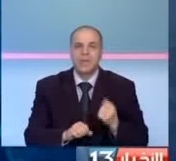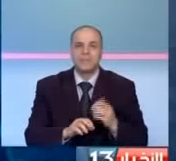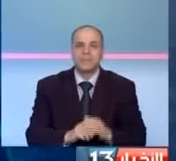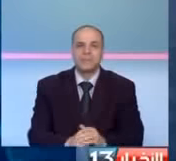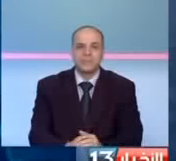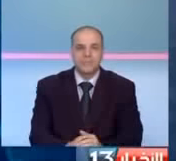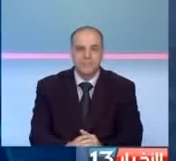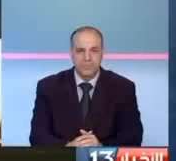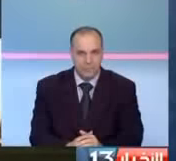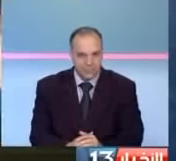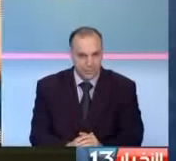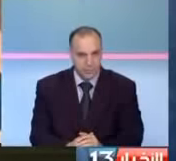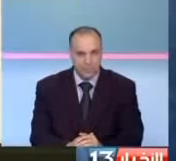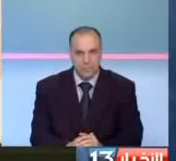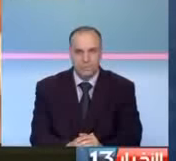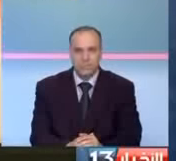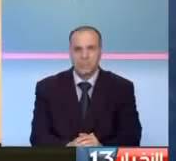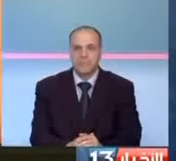المختلط.